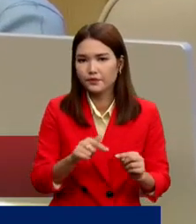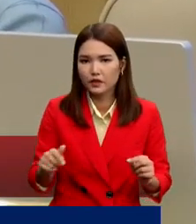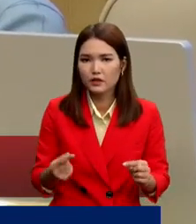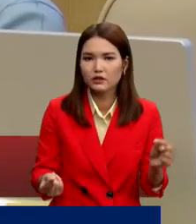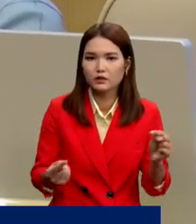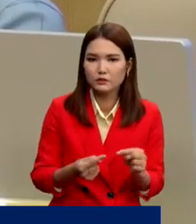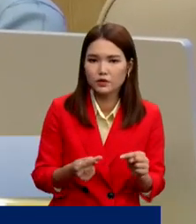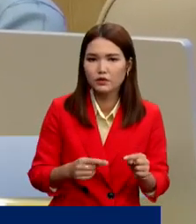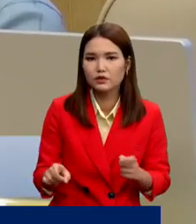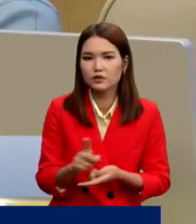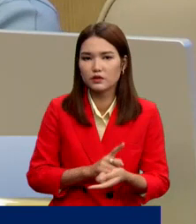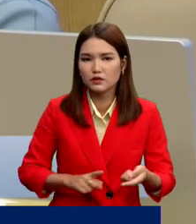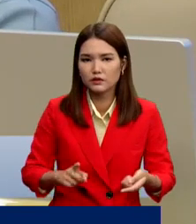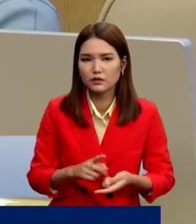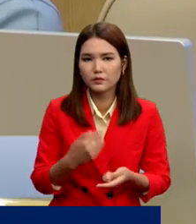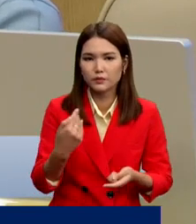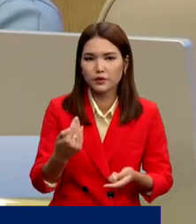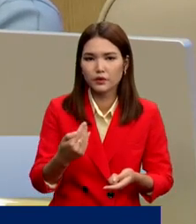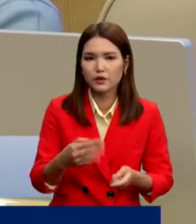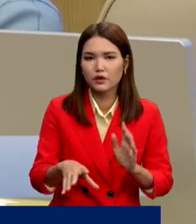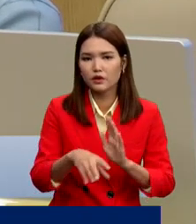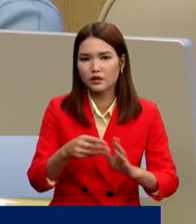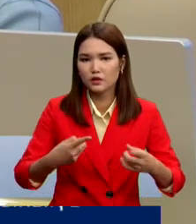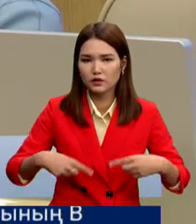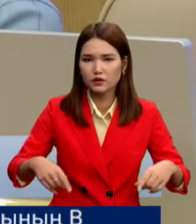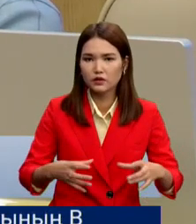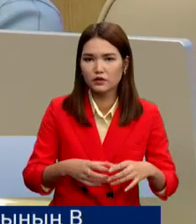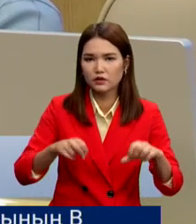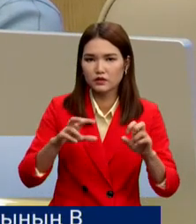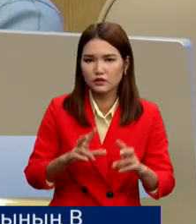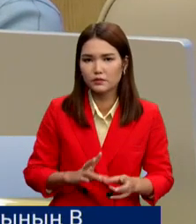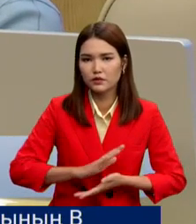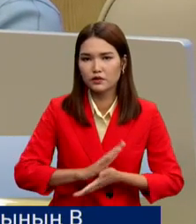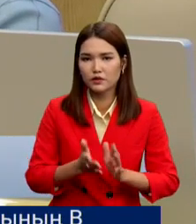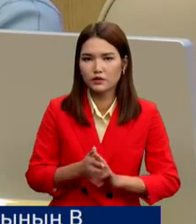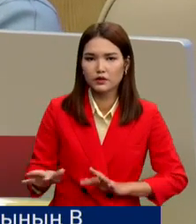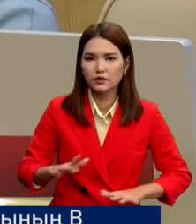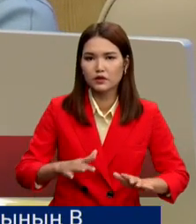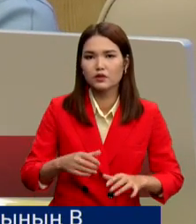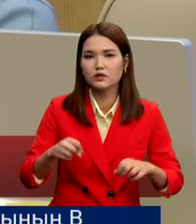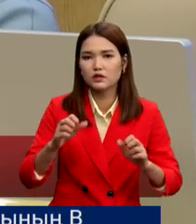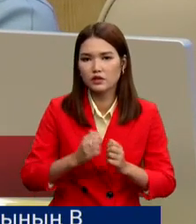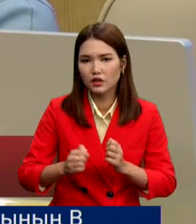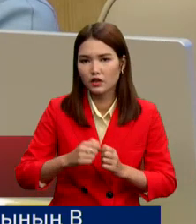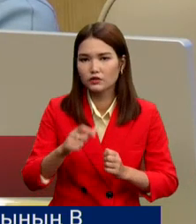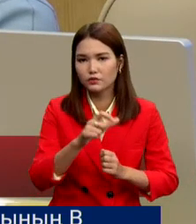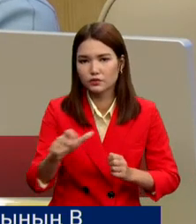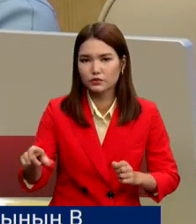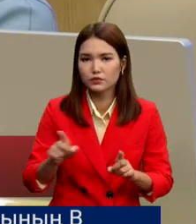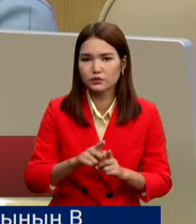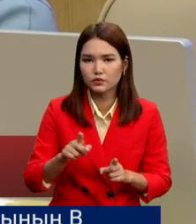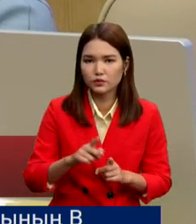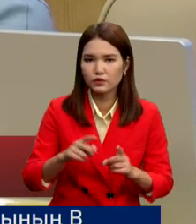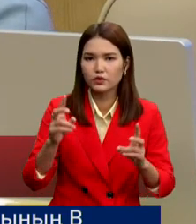Бұл қаражат кандидаттың агитациялық жұмыстары үшін бөлінеді. Мемлекеттен кеткен шығындар міндетті түрде жіті қадағаланады.